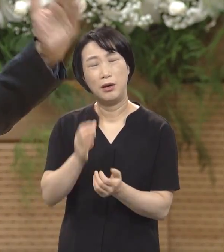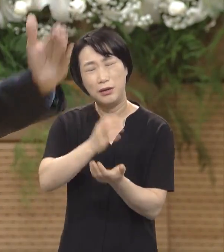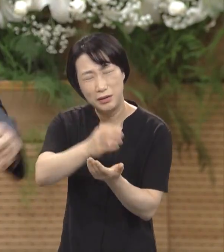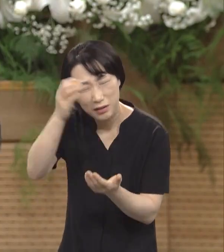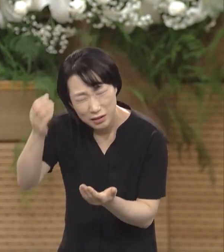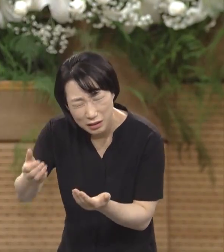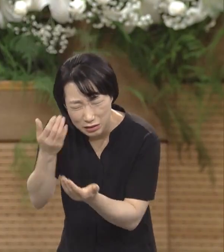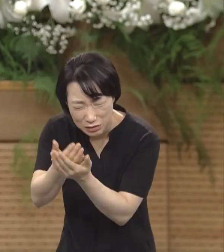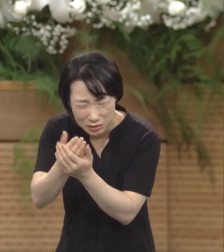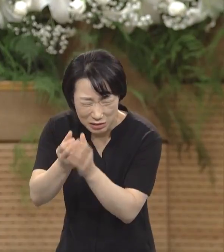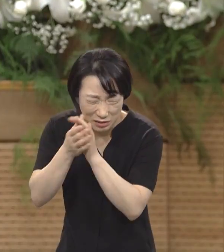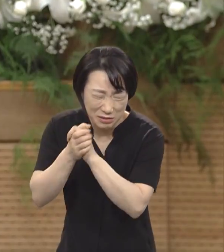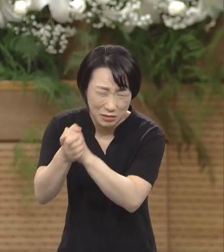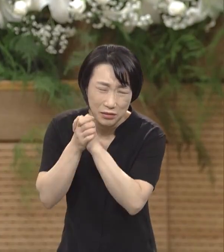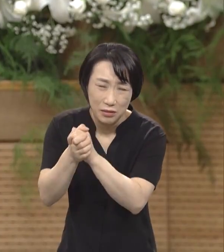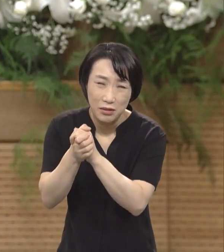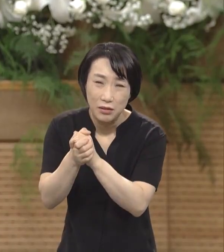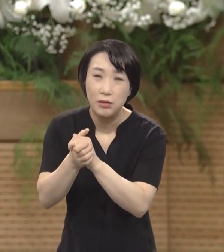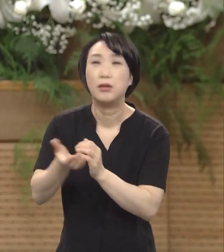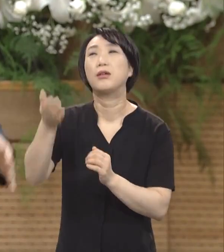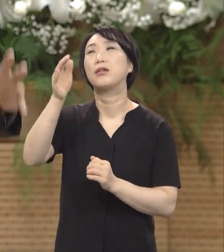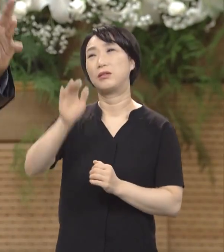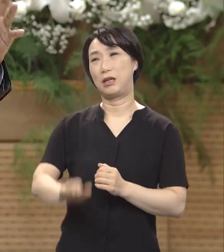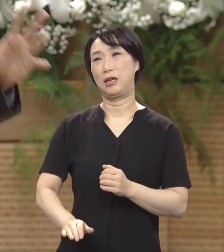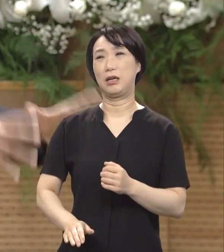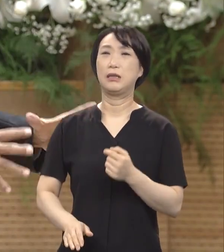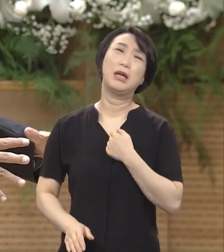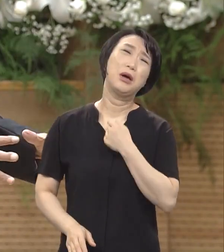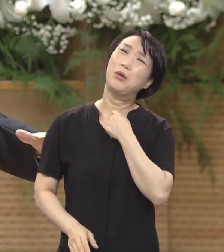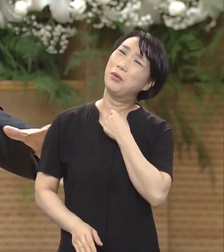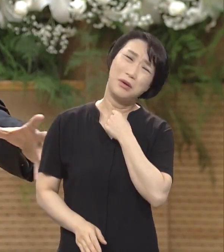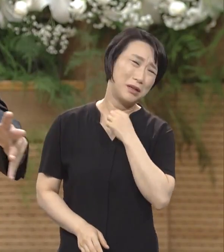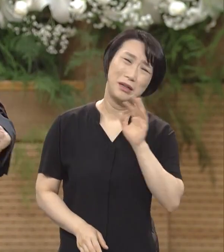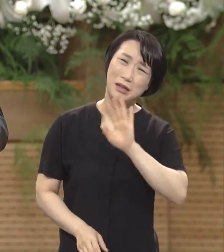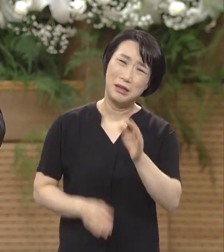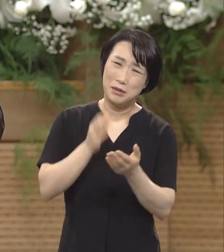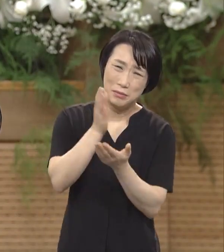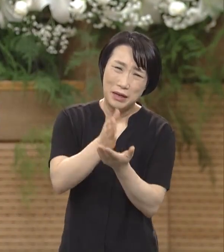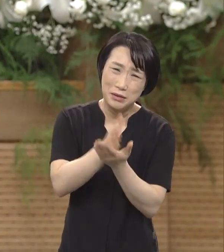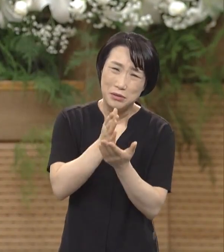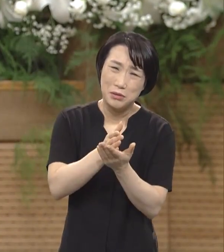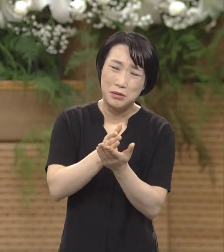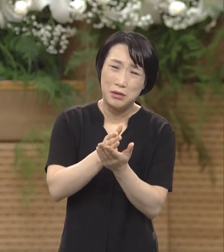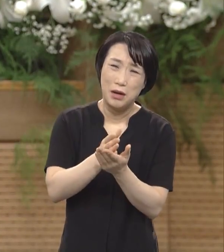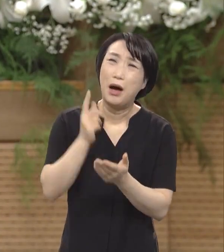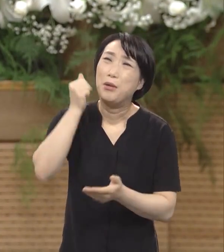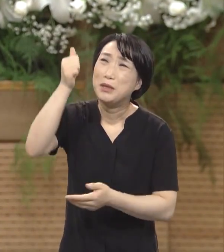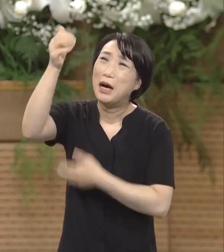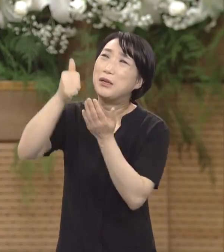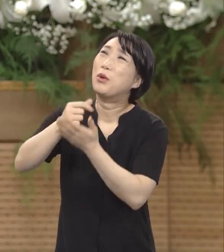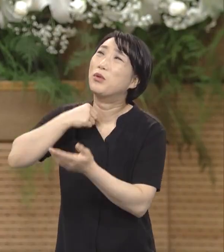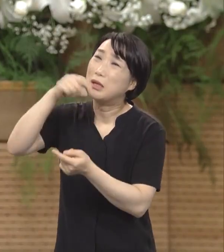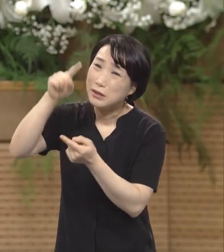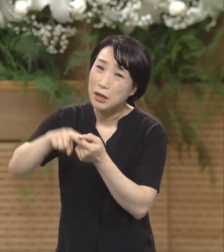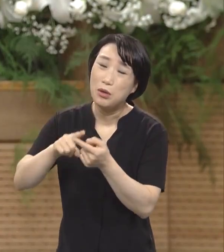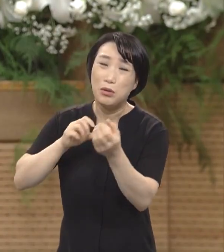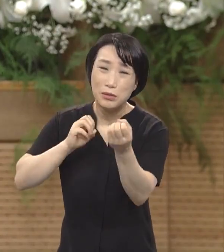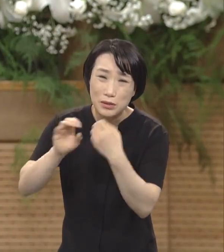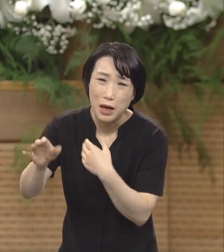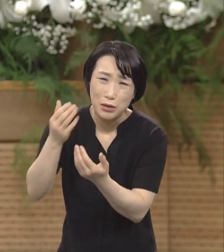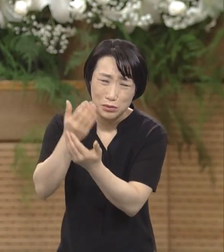지나가게 하소서. 그러나 내 원대로 마옵시고 아버지 원대로